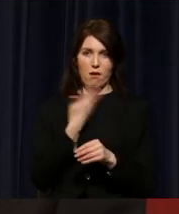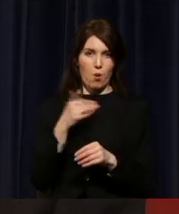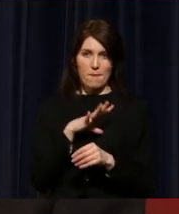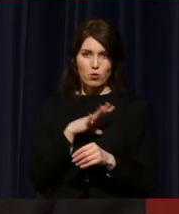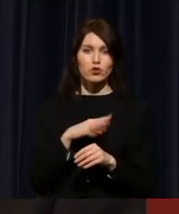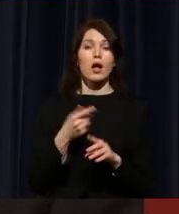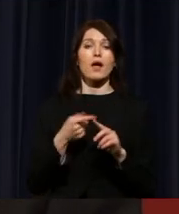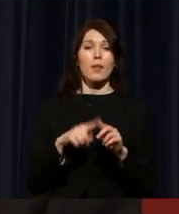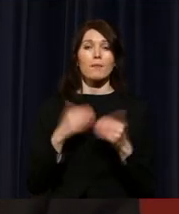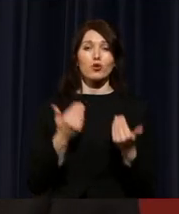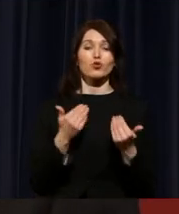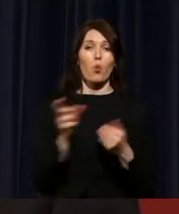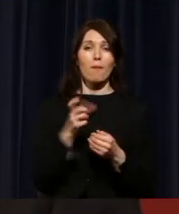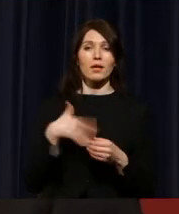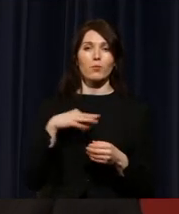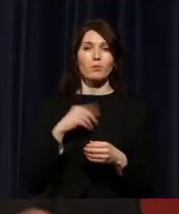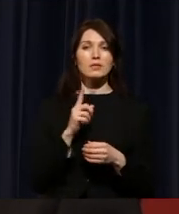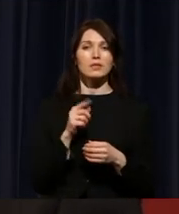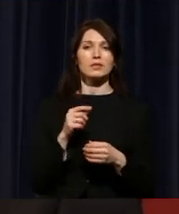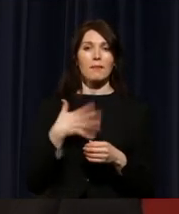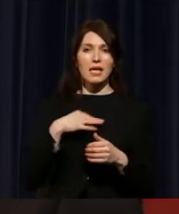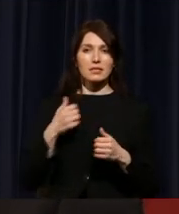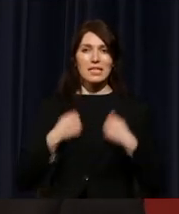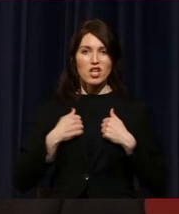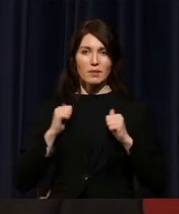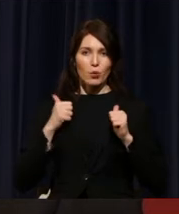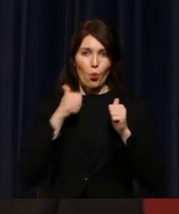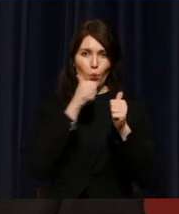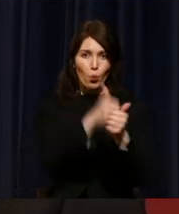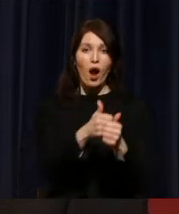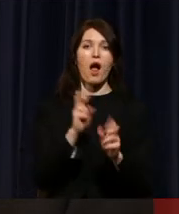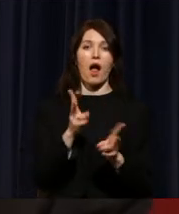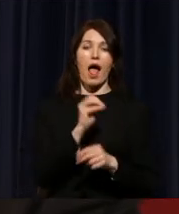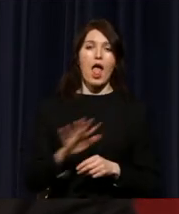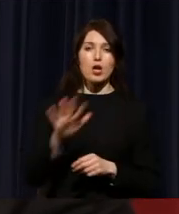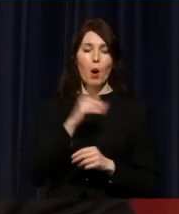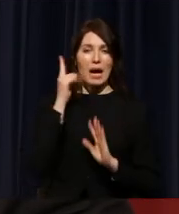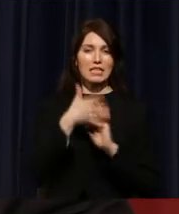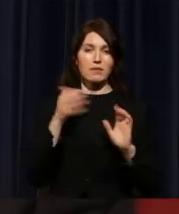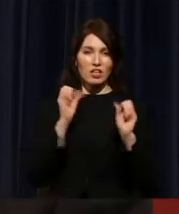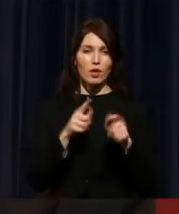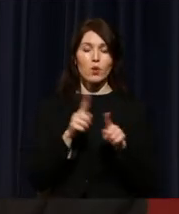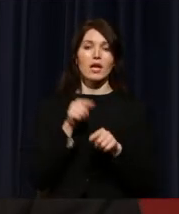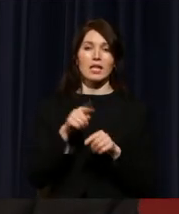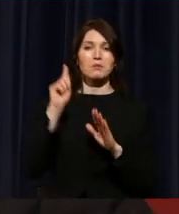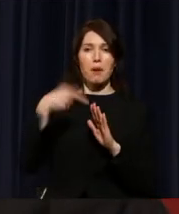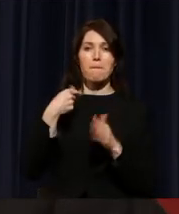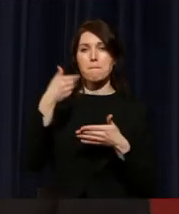to šobrīd mēs iedzinām, zināmā mērā, to, kā tas ir Eiropā, kāda izpratne veidojās, un tas pieprasījums pēc